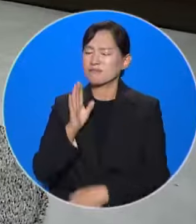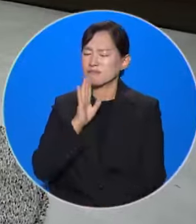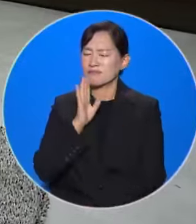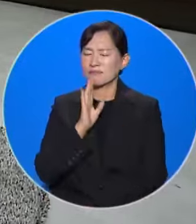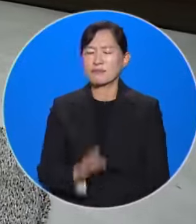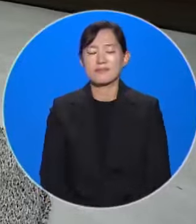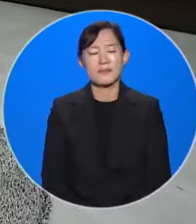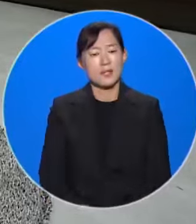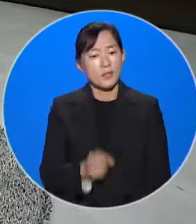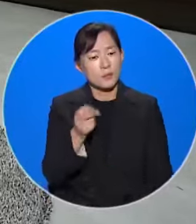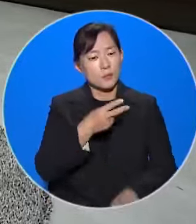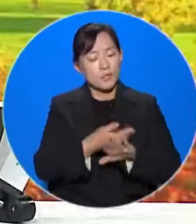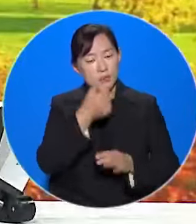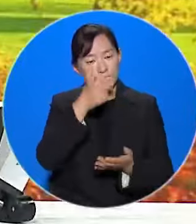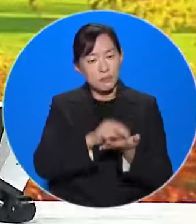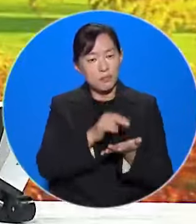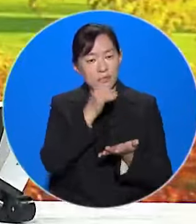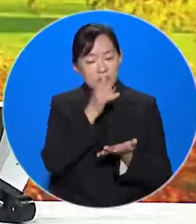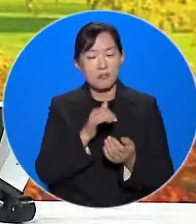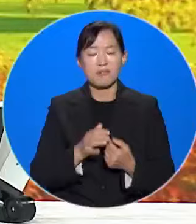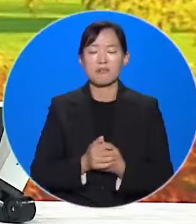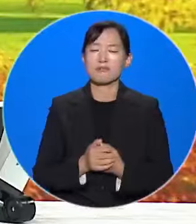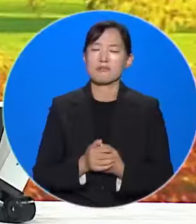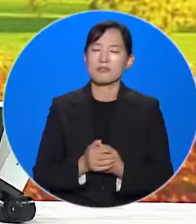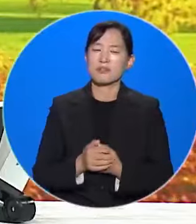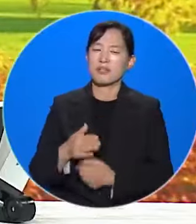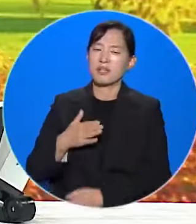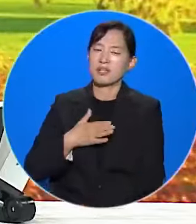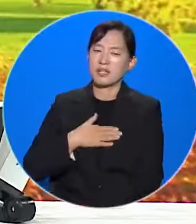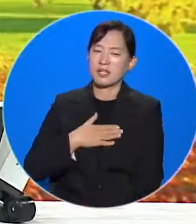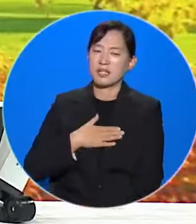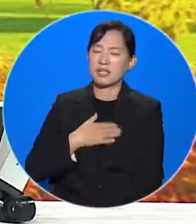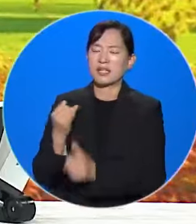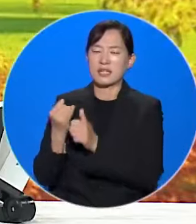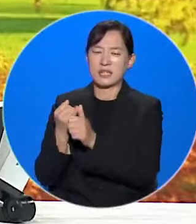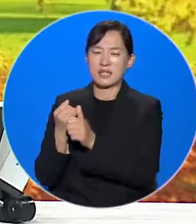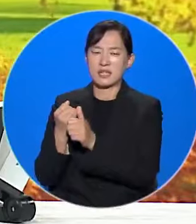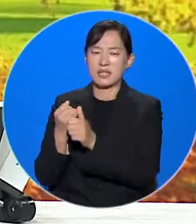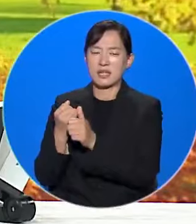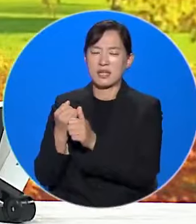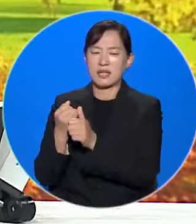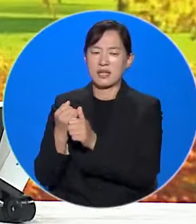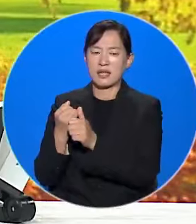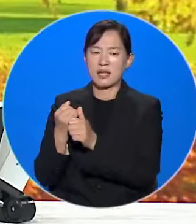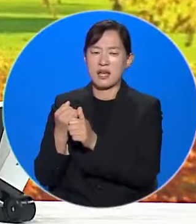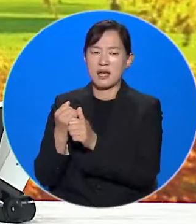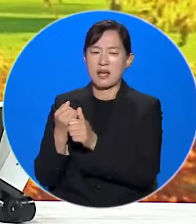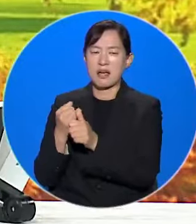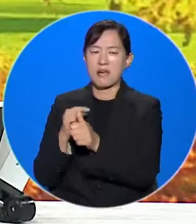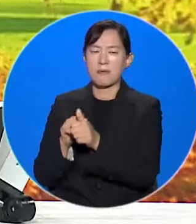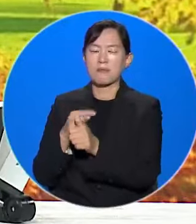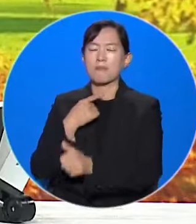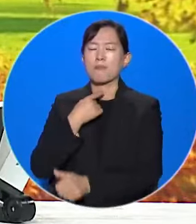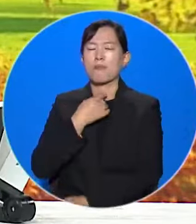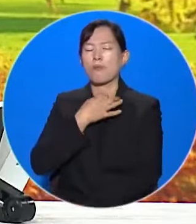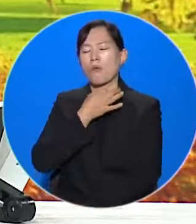또 혹시 어떤 기도 제목이 있으실까요? 아, 이제 아빠가 또 감기 때문에 네. 요즘 목 감기로다 네.